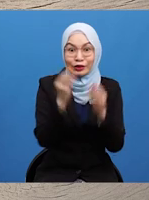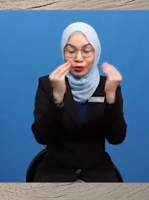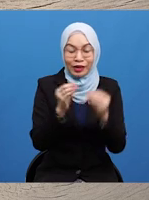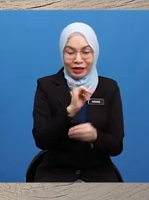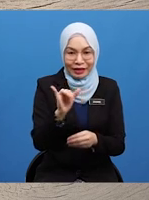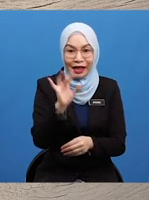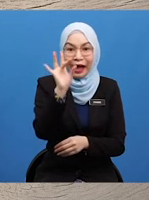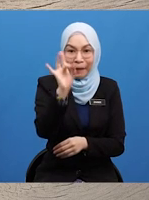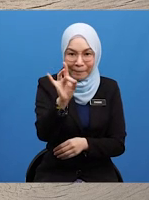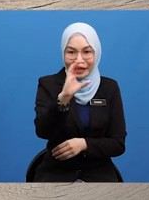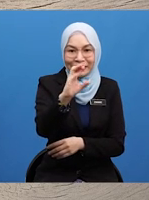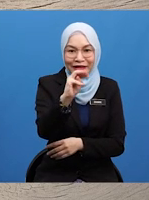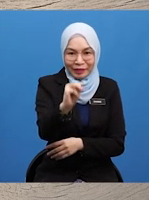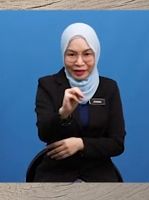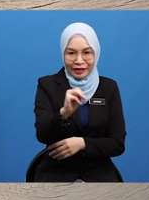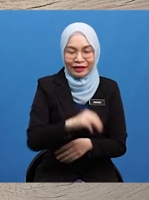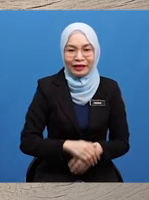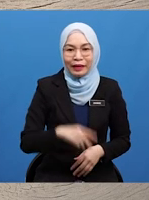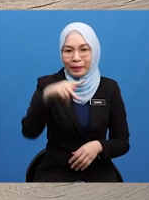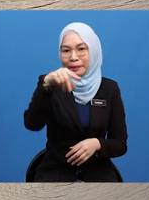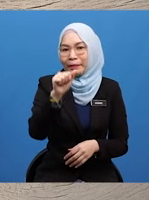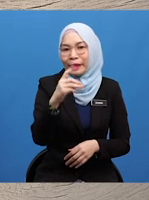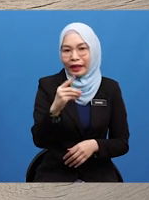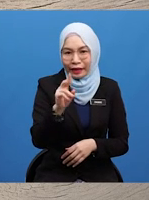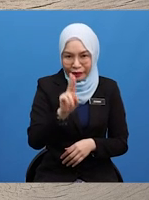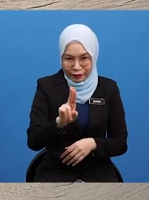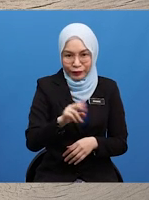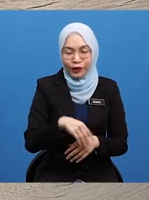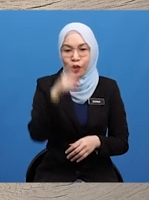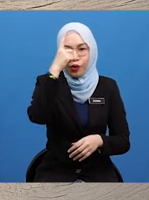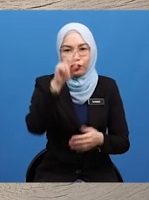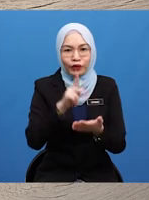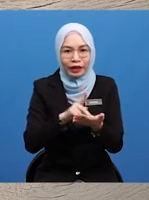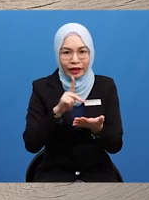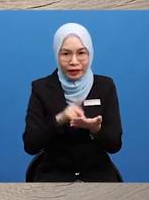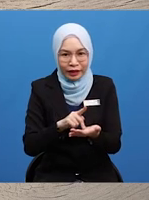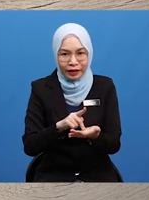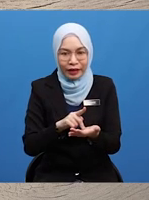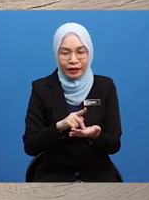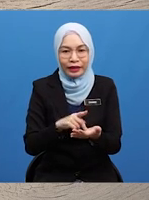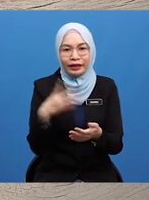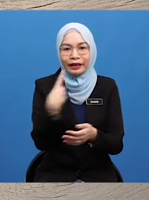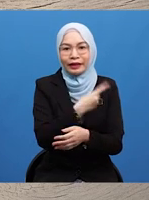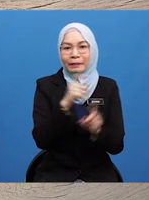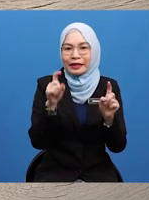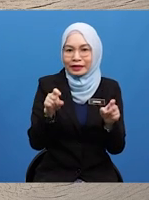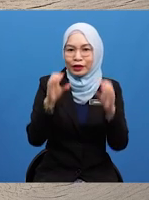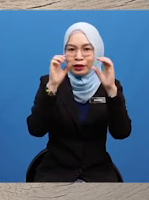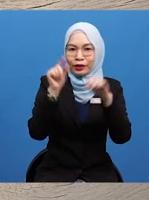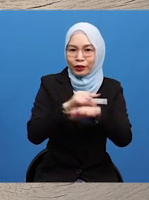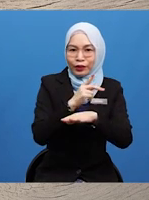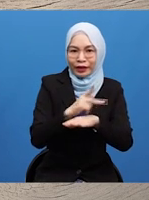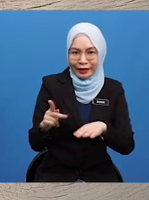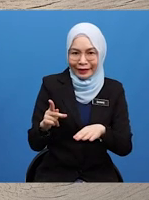bagi mengira isi padu sebuah kotak, kita bolehlah menggunakan dua kaedah ini.